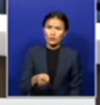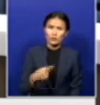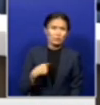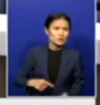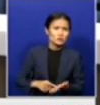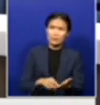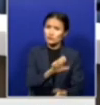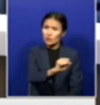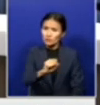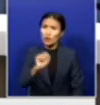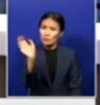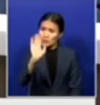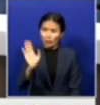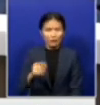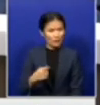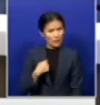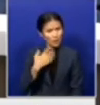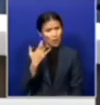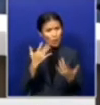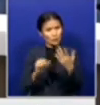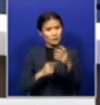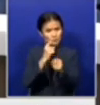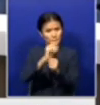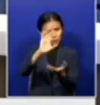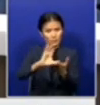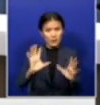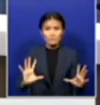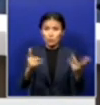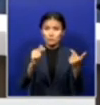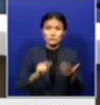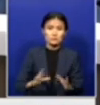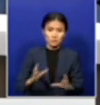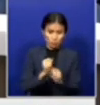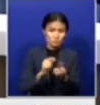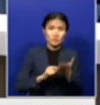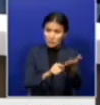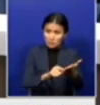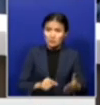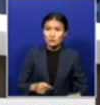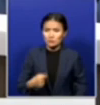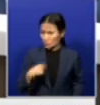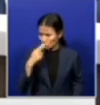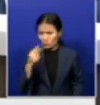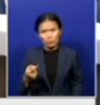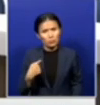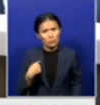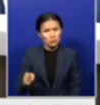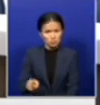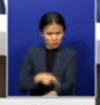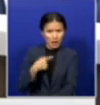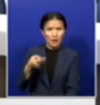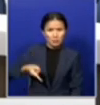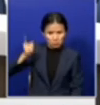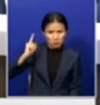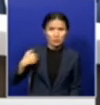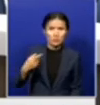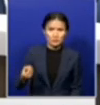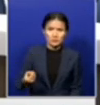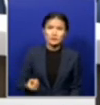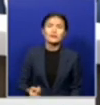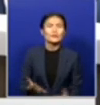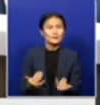นอยู่เนี่ยควรจะได้รับการรับรู้ครับในเรื่องนี้ต้องเรียนด้วยความเพราะว่าจึงมีความจำเป็น